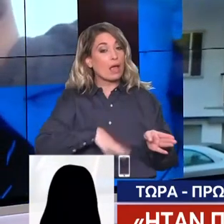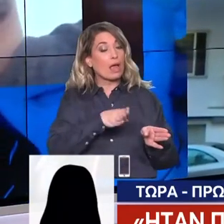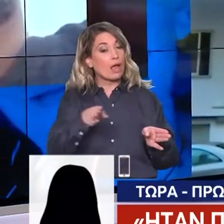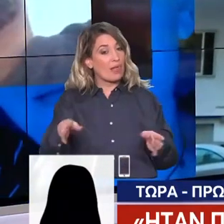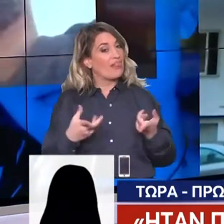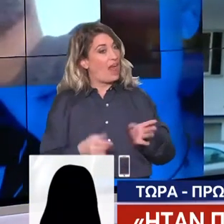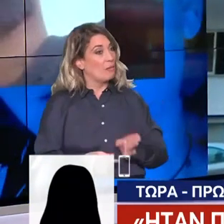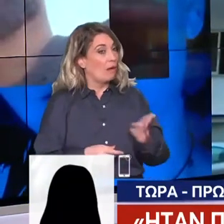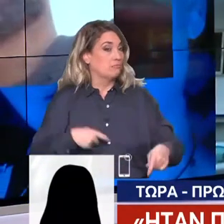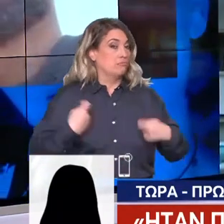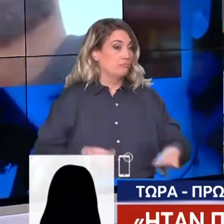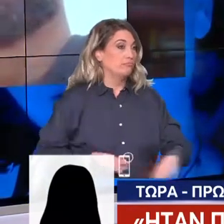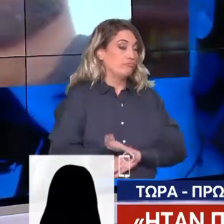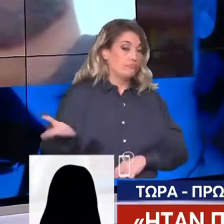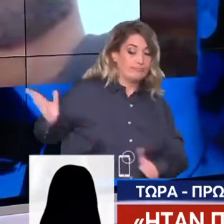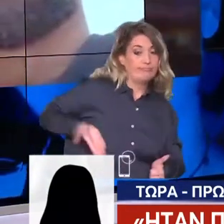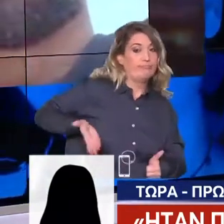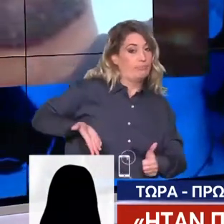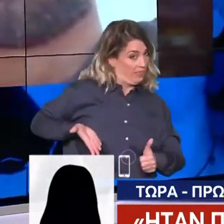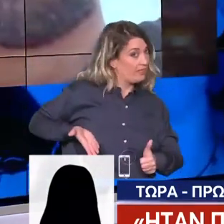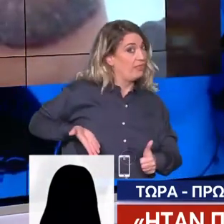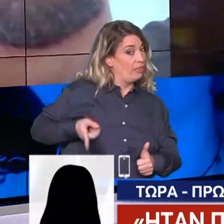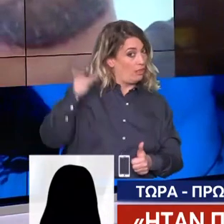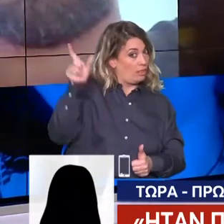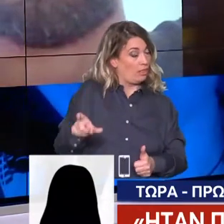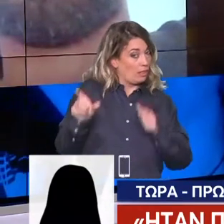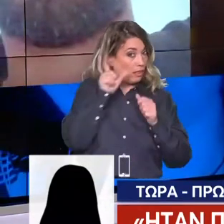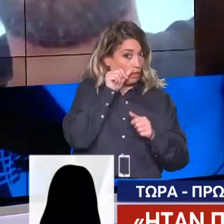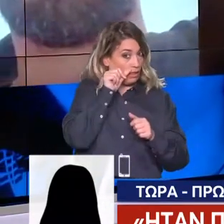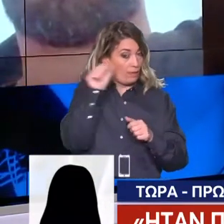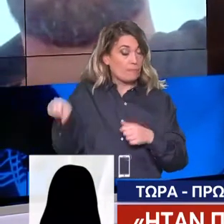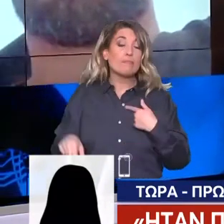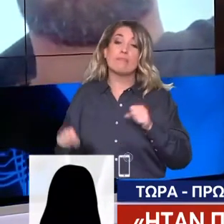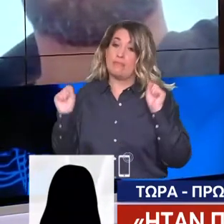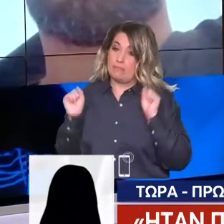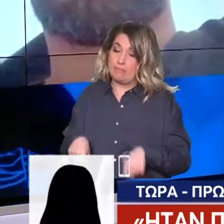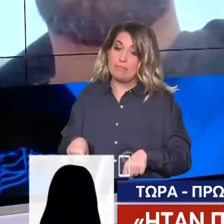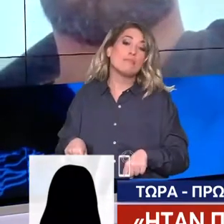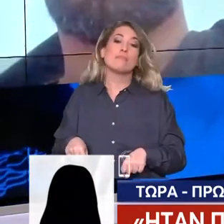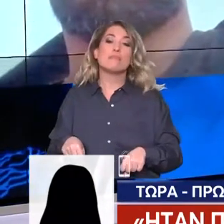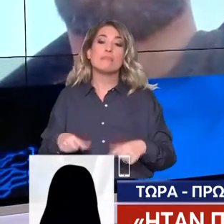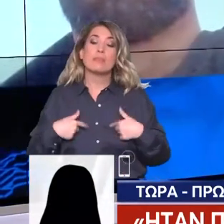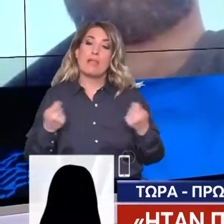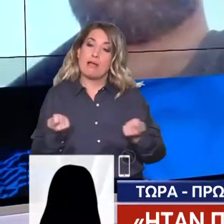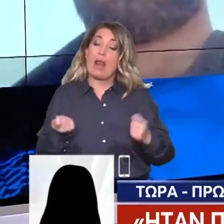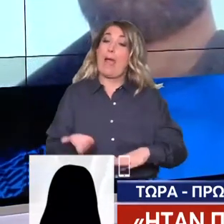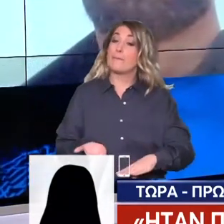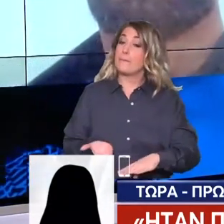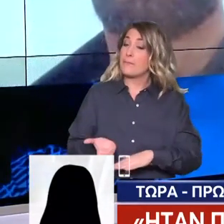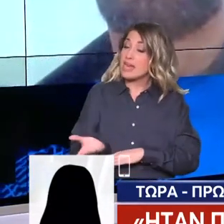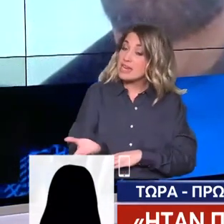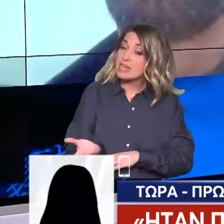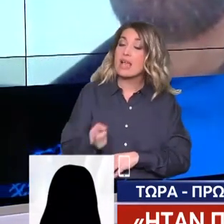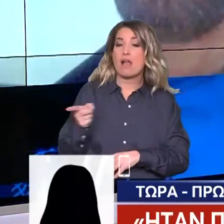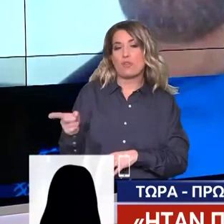καταγγείλει πολλές φορές το βίο του χαρακτήρα. Ναι, απλώς έκανα τις μηνύσεις. Ναι. Αυτός